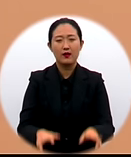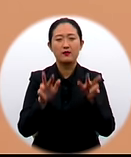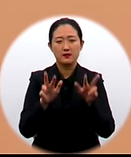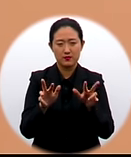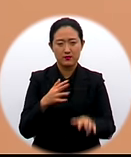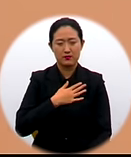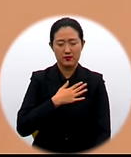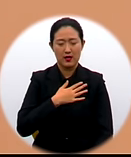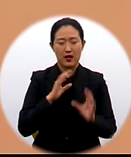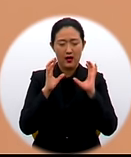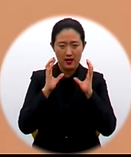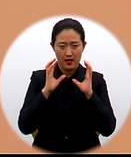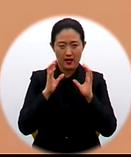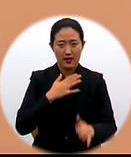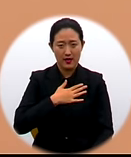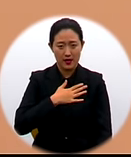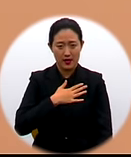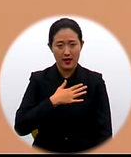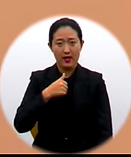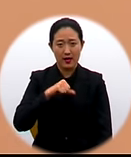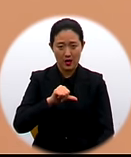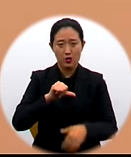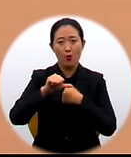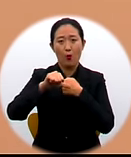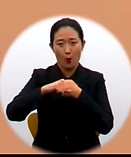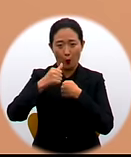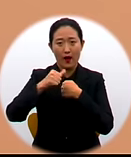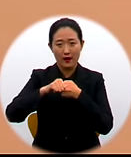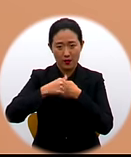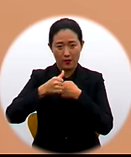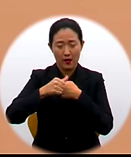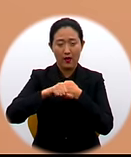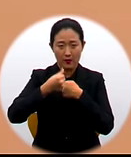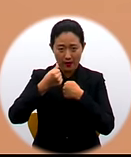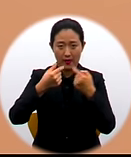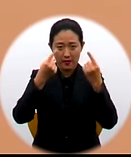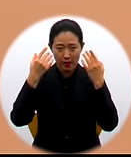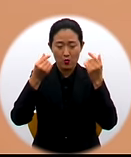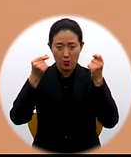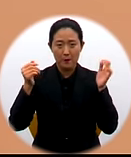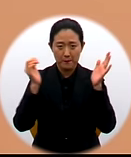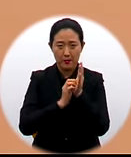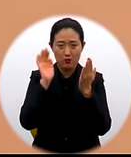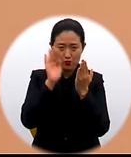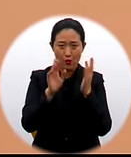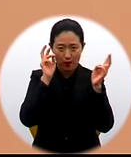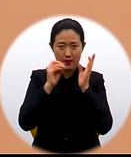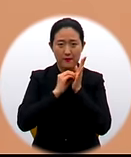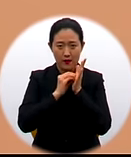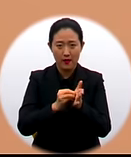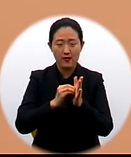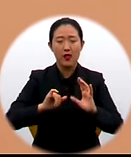저희 큰애도 초등학교 5학년이에요. 저희 큰아이가 대학교를 졸업하고 취업을 했을 때 과연 세상에 어떤 직무가